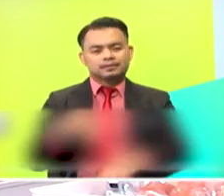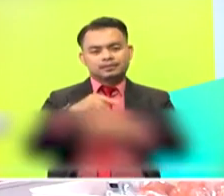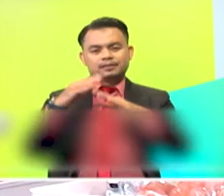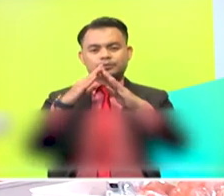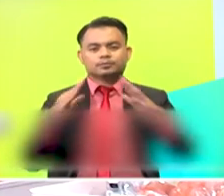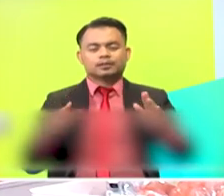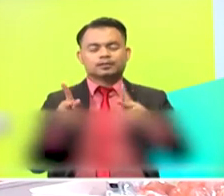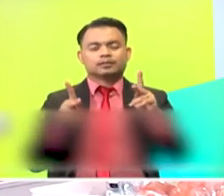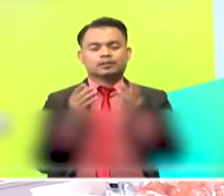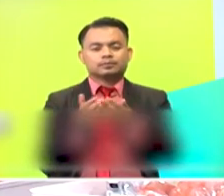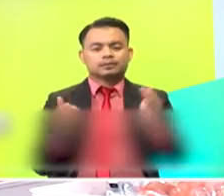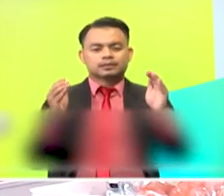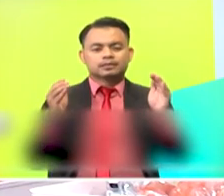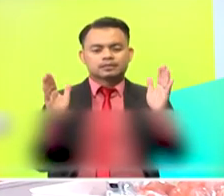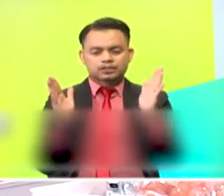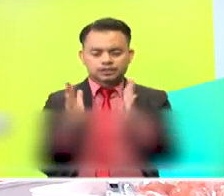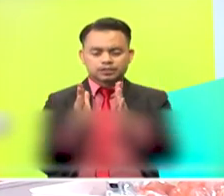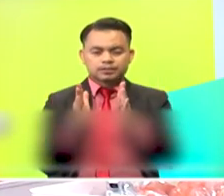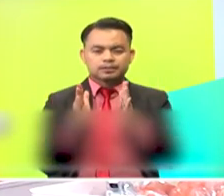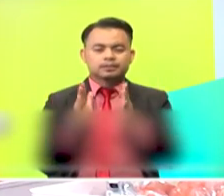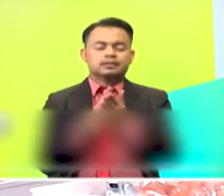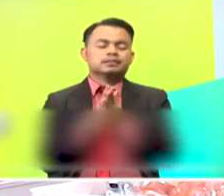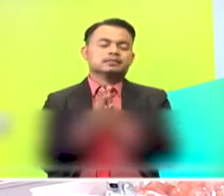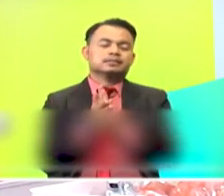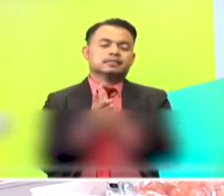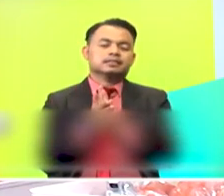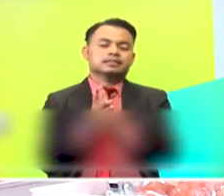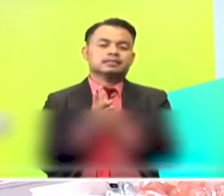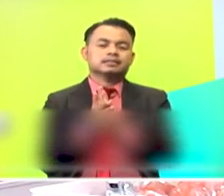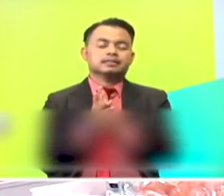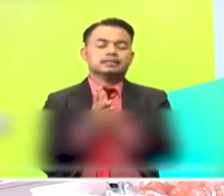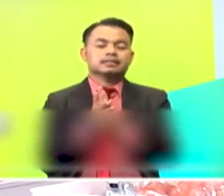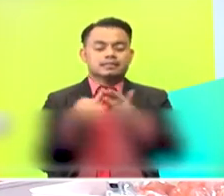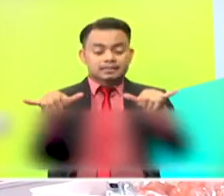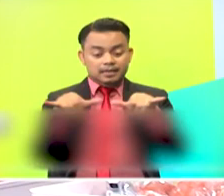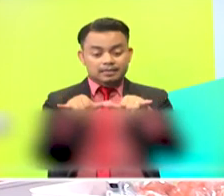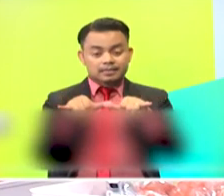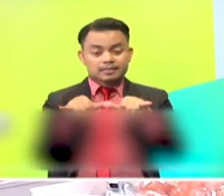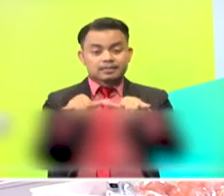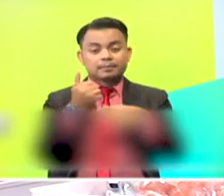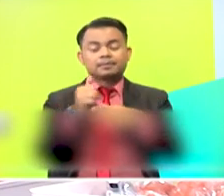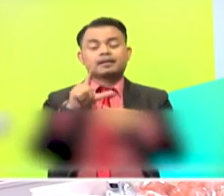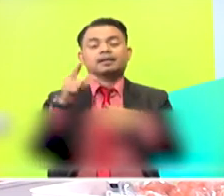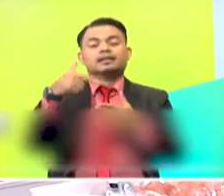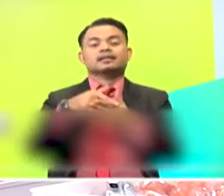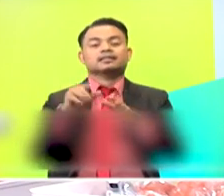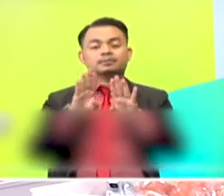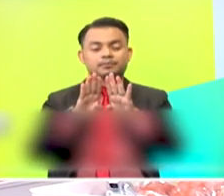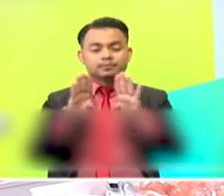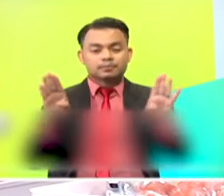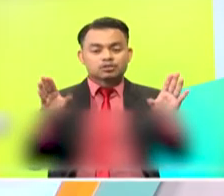bekas kita cukup besar kita Pril ah ah mengambilnya lagi bersyukur Sebab mereka demi Hantu Diikat juga